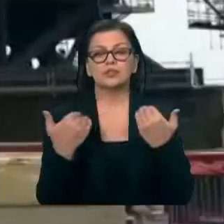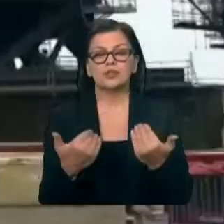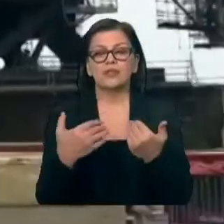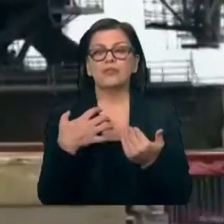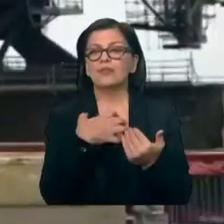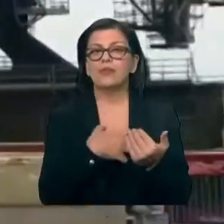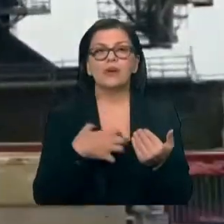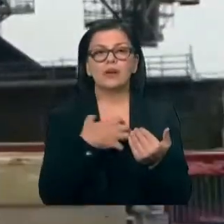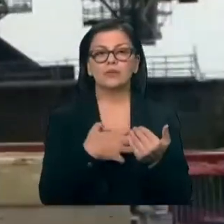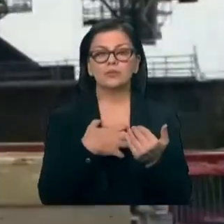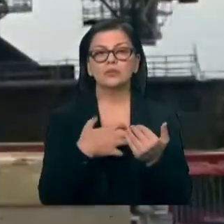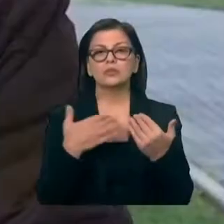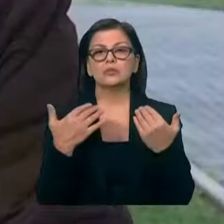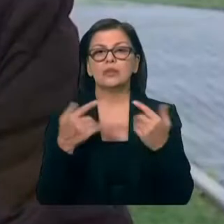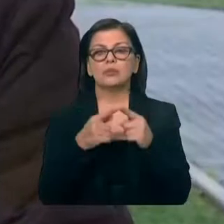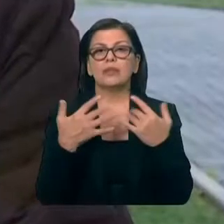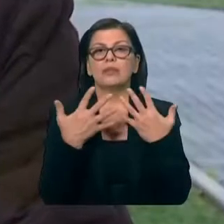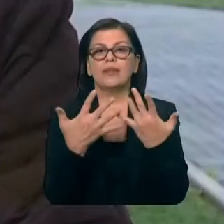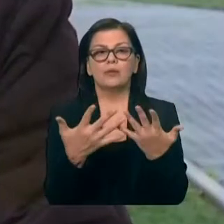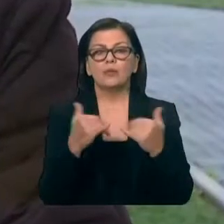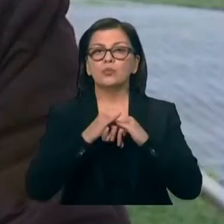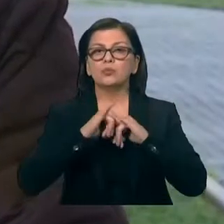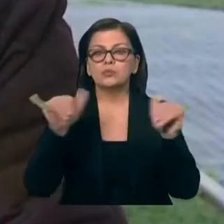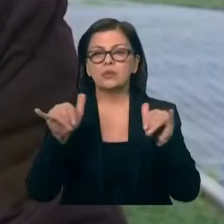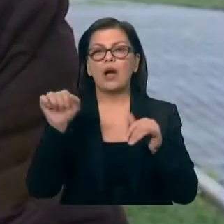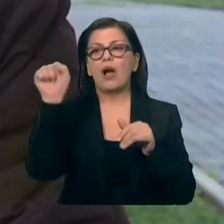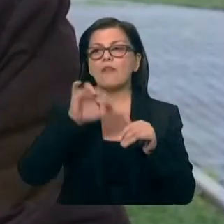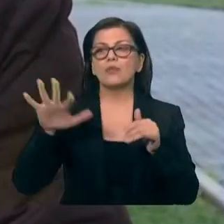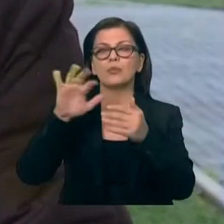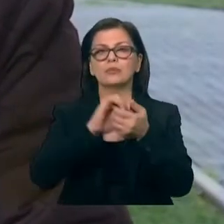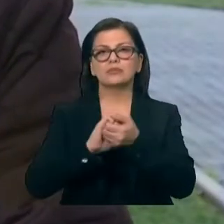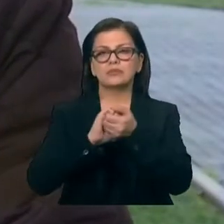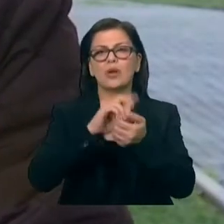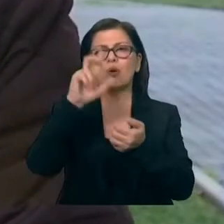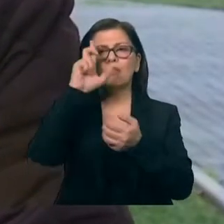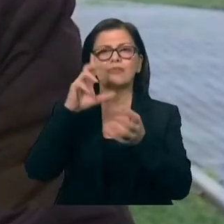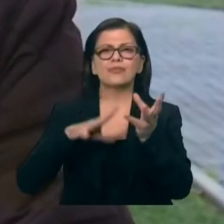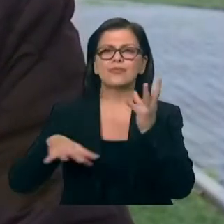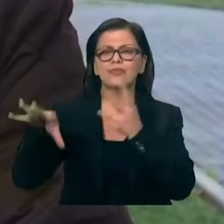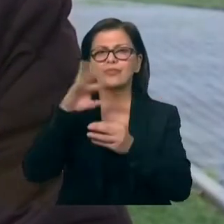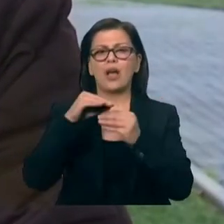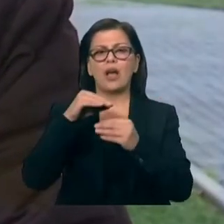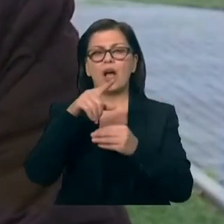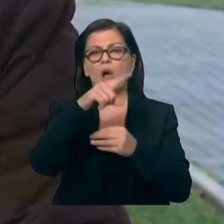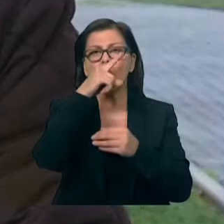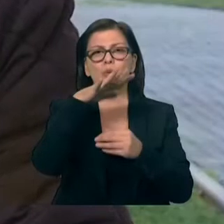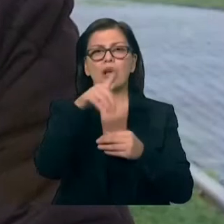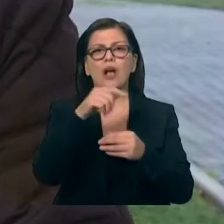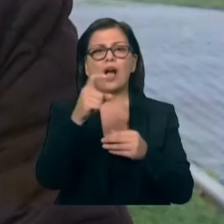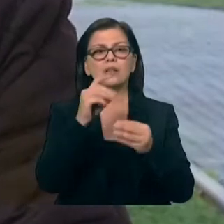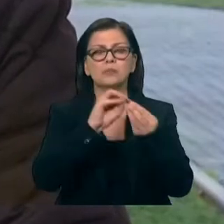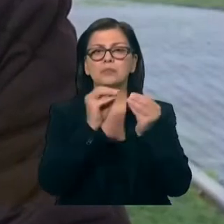zərurət kifayət qədər artmaqdadır. Avropa İttifaqı ölkələri Rusiyanın Avropaya qarşı qaz təzyiqinin aradan